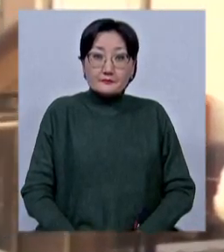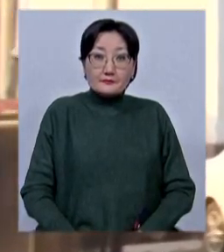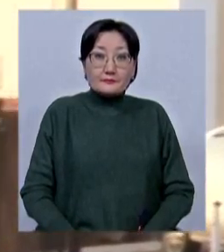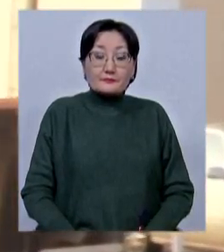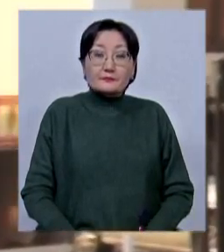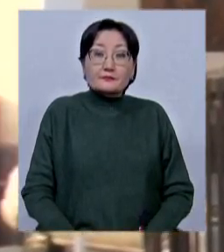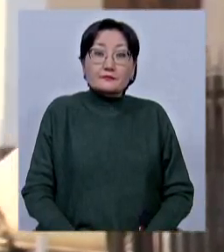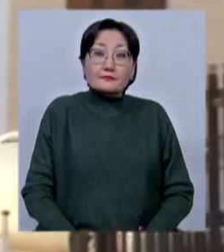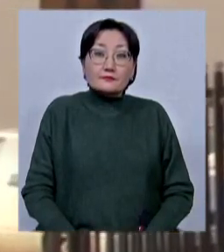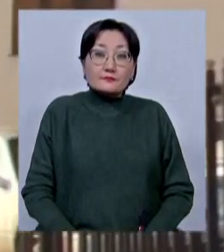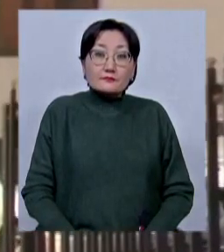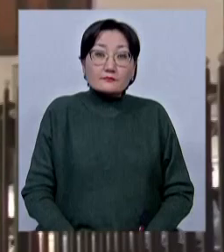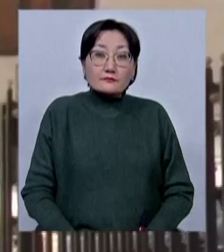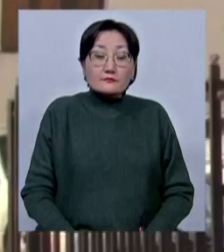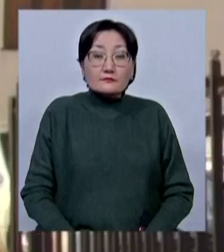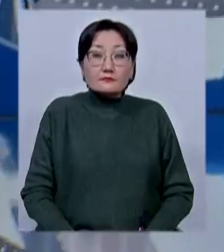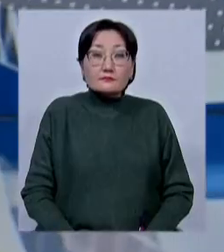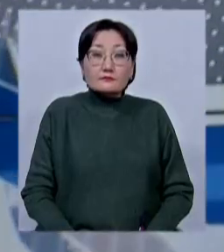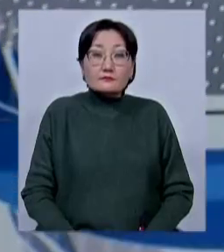Алматы телеарнасы, Тараз.